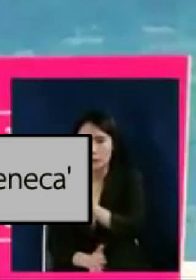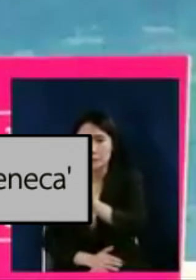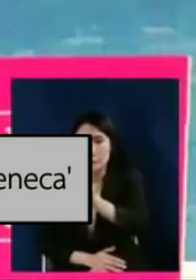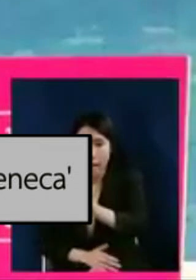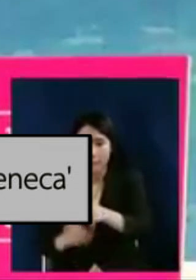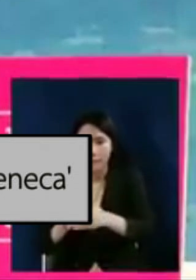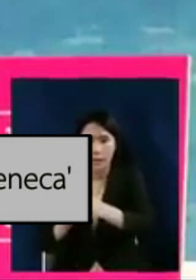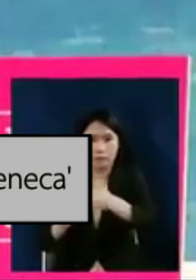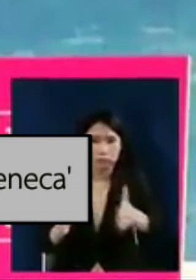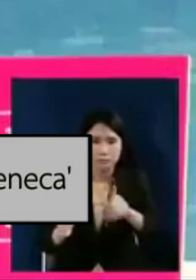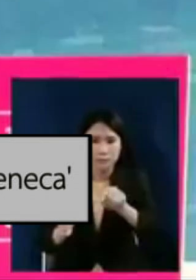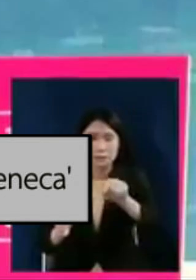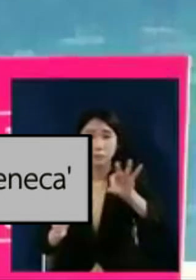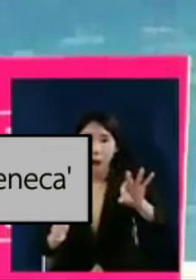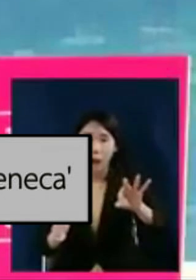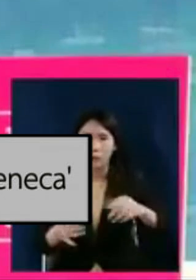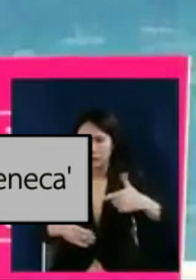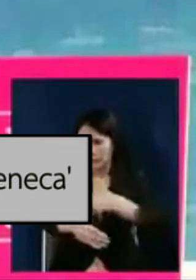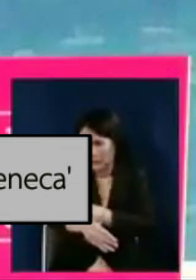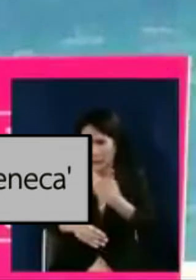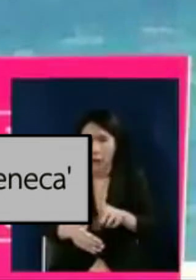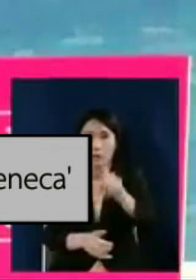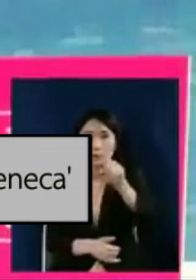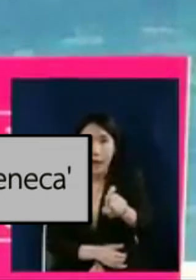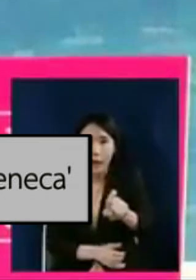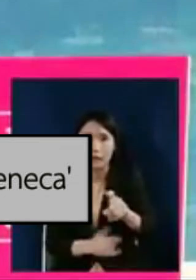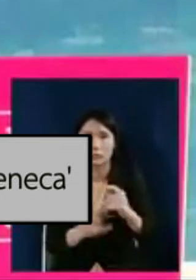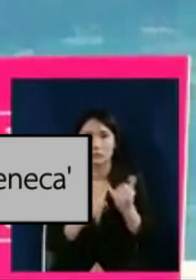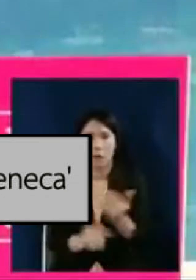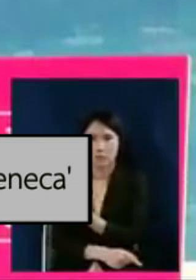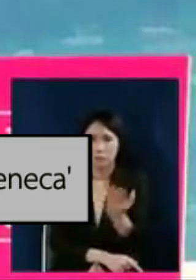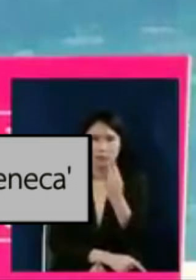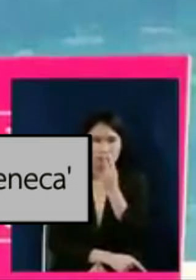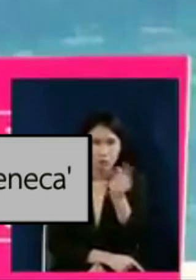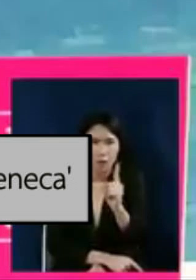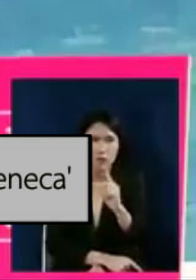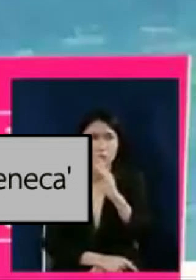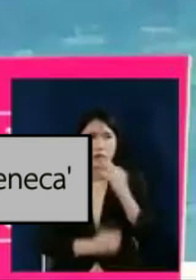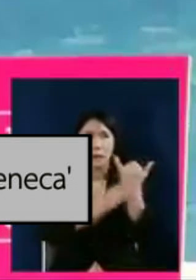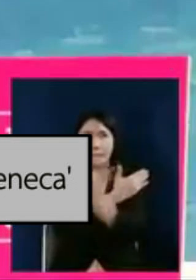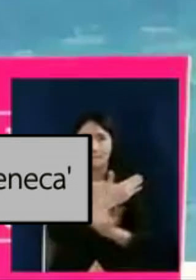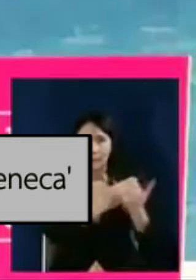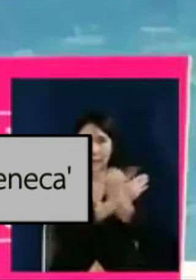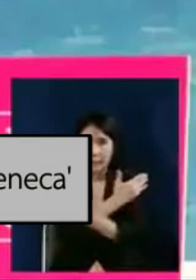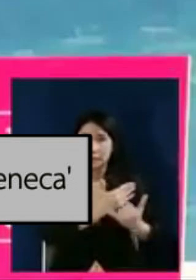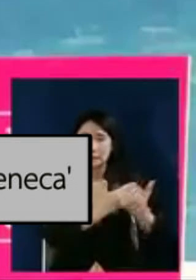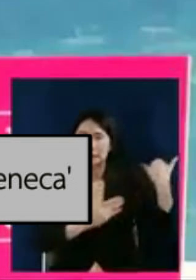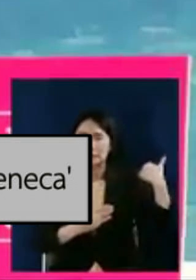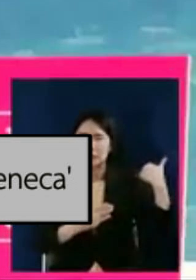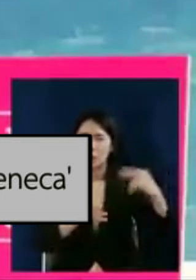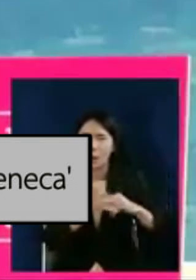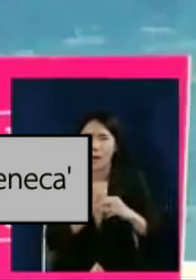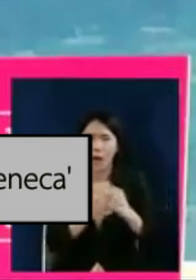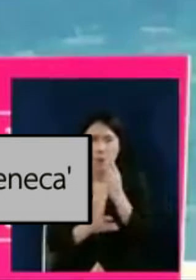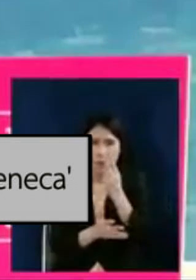ก็ขยายกันบอกเป็น 29คนนะครับเราต้องยอมรับว่าในประเทศทางตะวันตกเนี่ยเขาค่อนข้างโปร่งใส